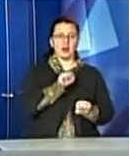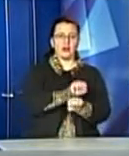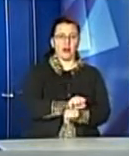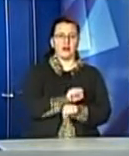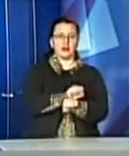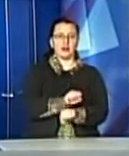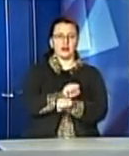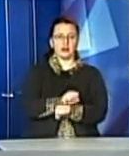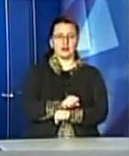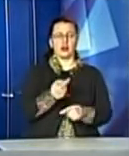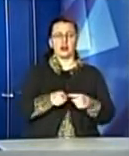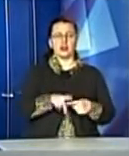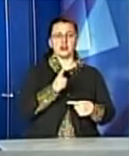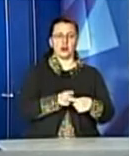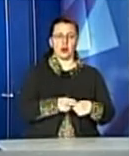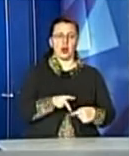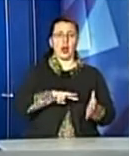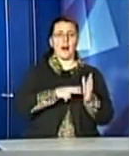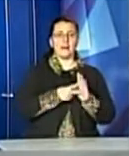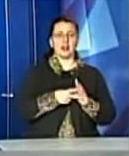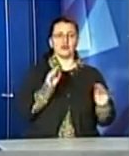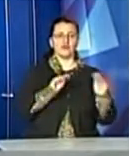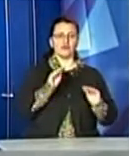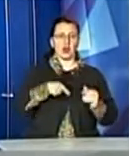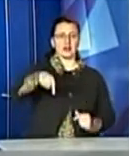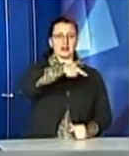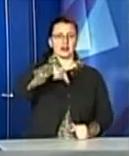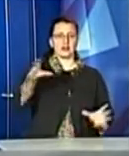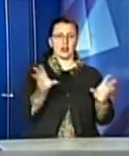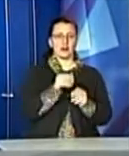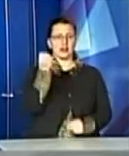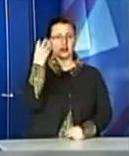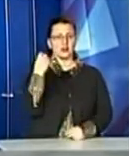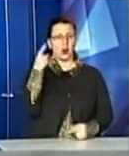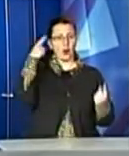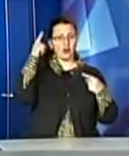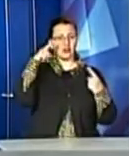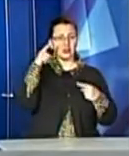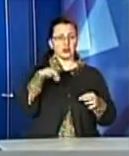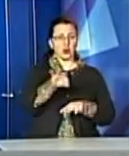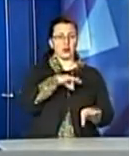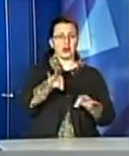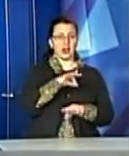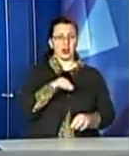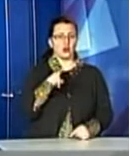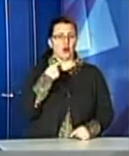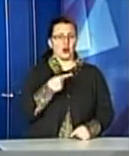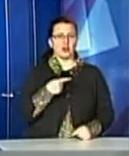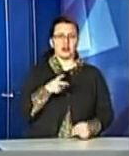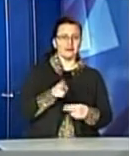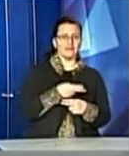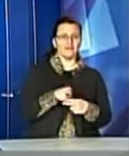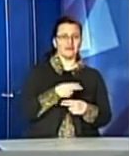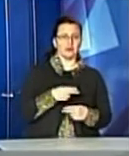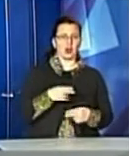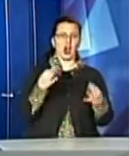вулиць Стрийська. Наукова планують, облаштувавши кільце зі світлофорами. Розробники проекту запевняють, реорганізація руху у такий спосіб